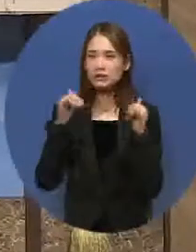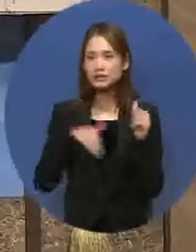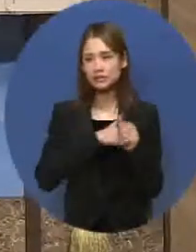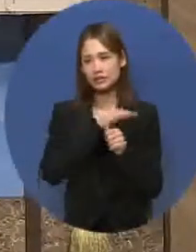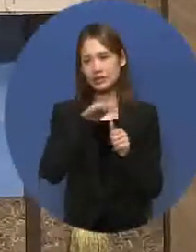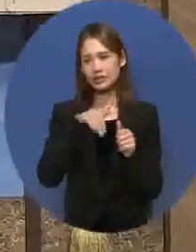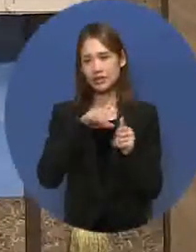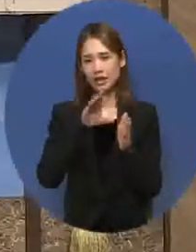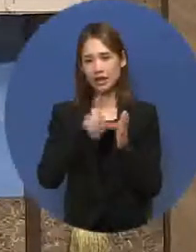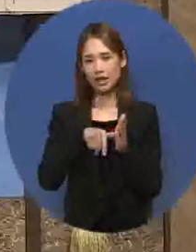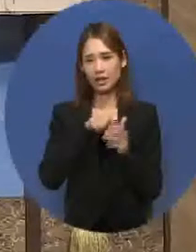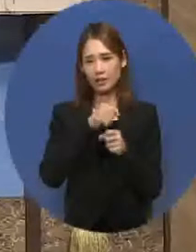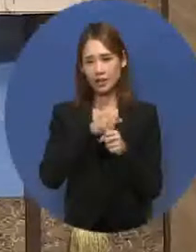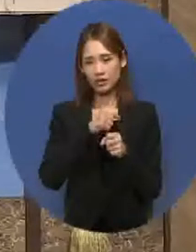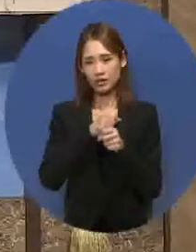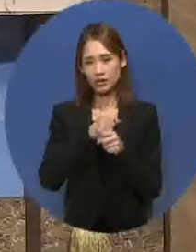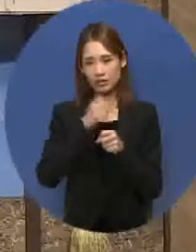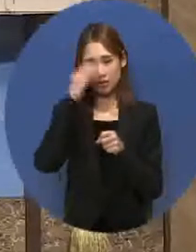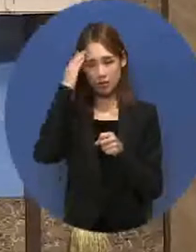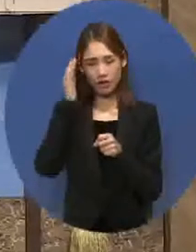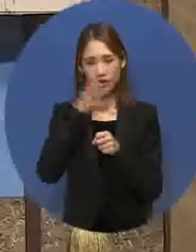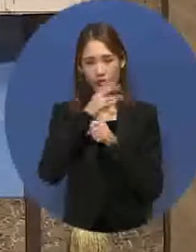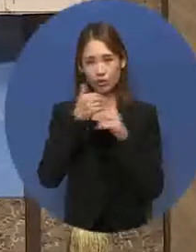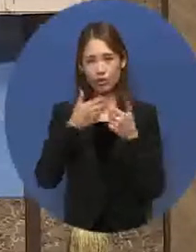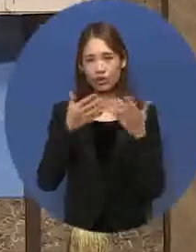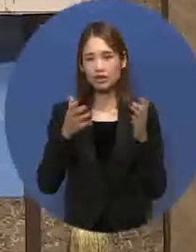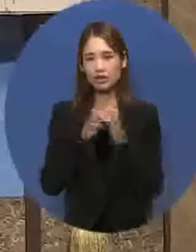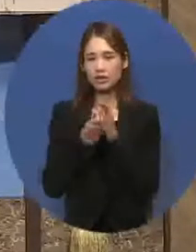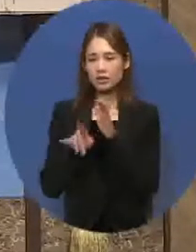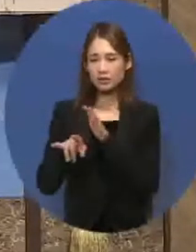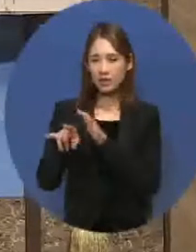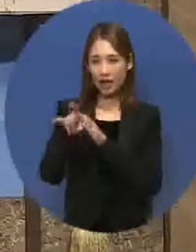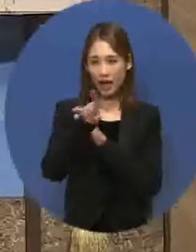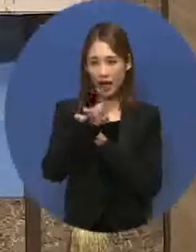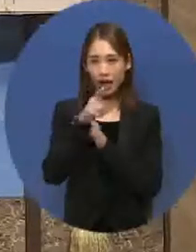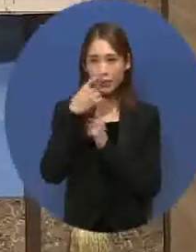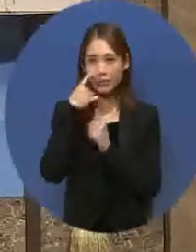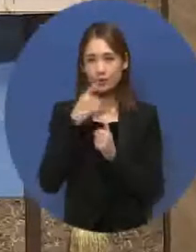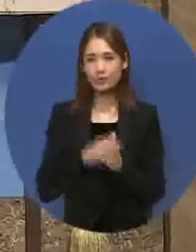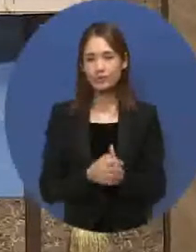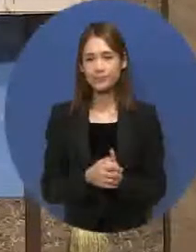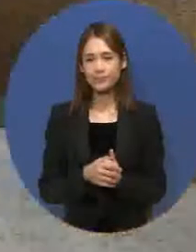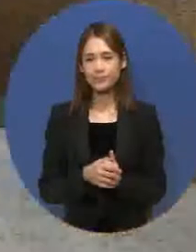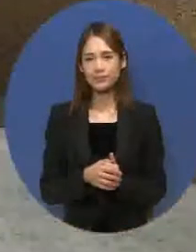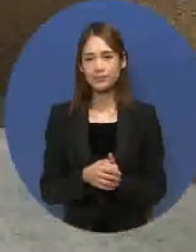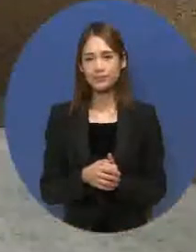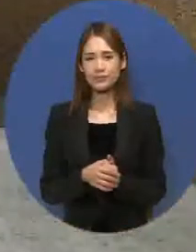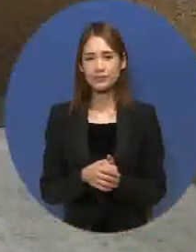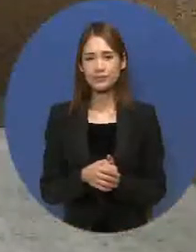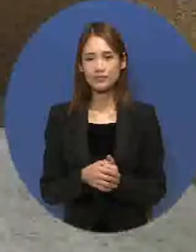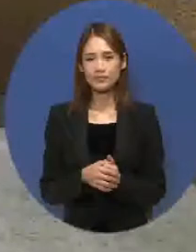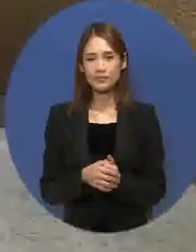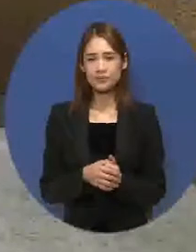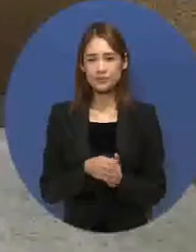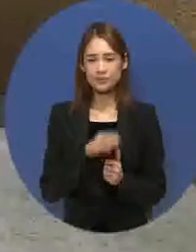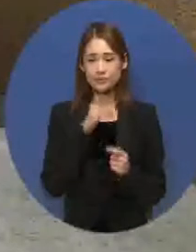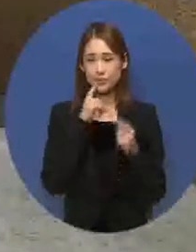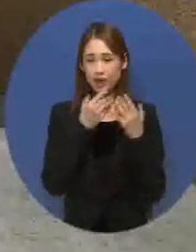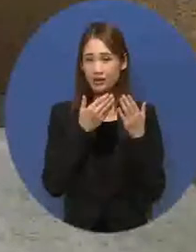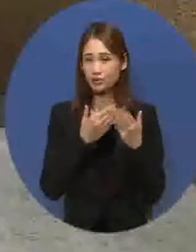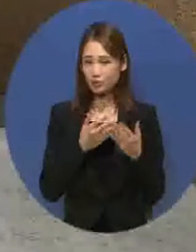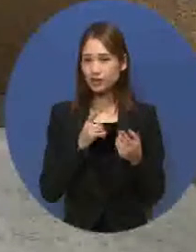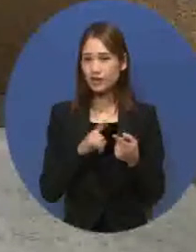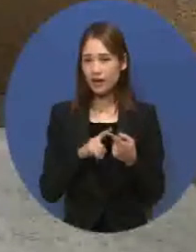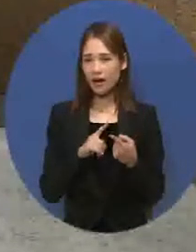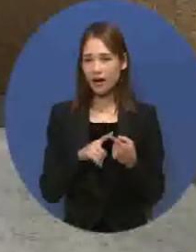일에 대한노인회가 앞장을 서고 제가 앞장을 서려고 합니다. 네. 예. 이제 정말